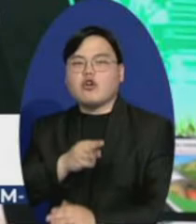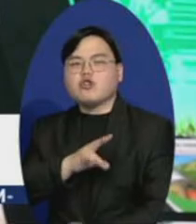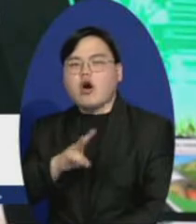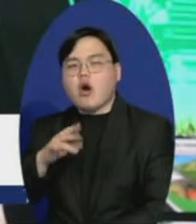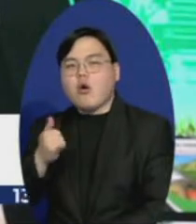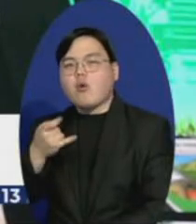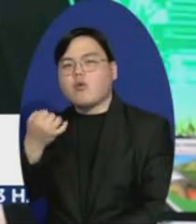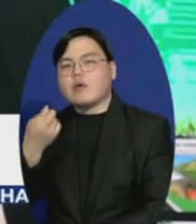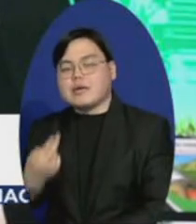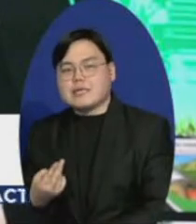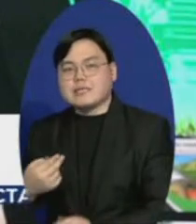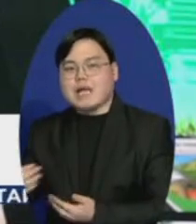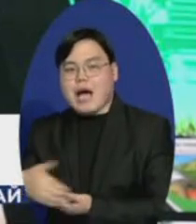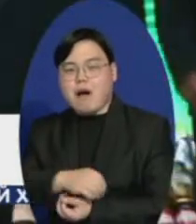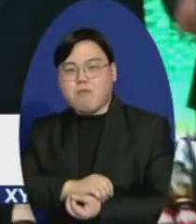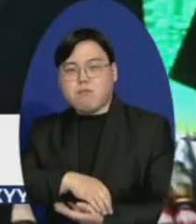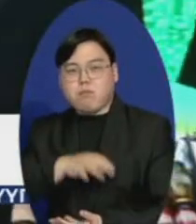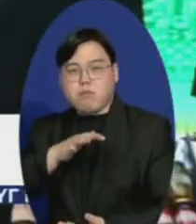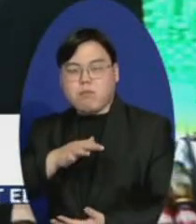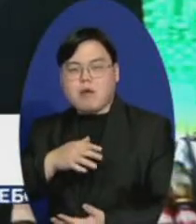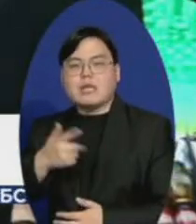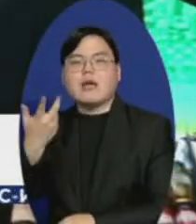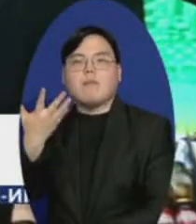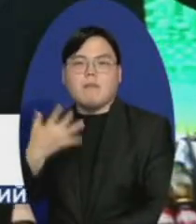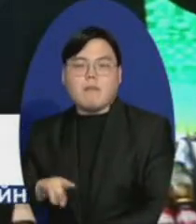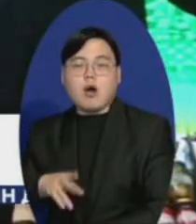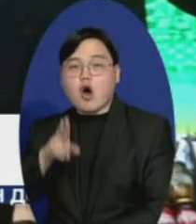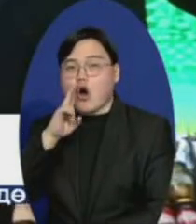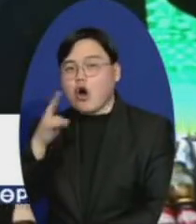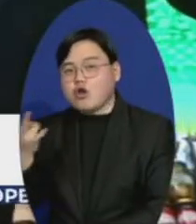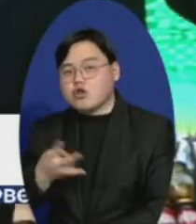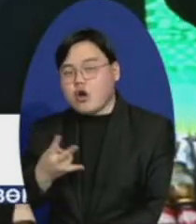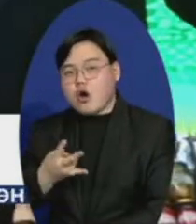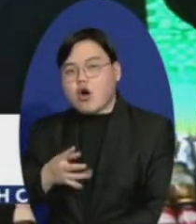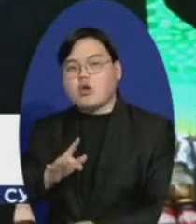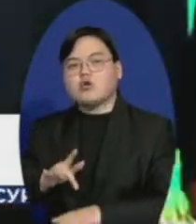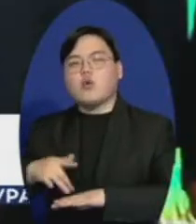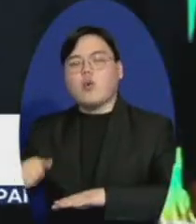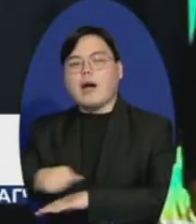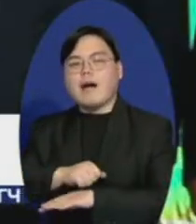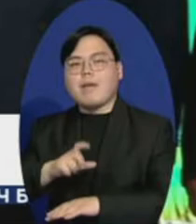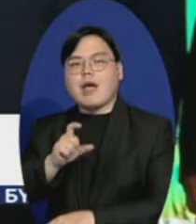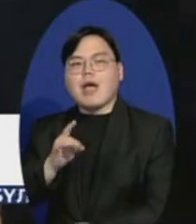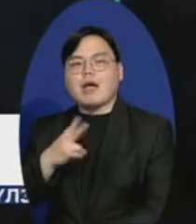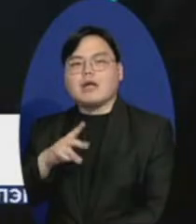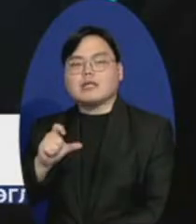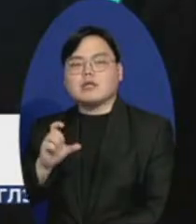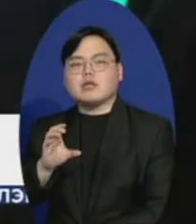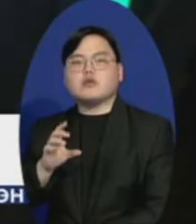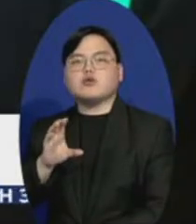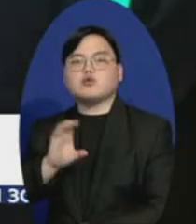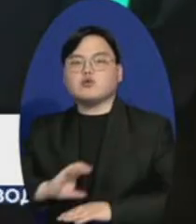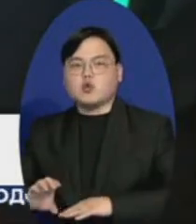улсын хэмжээнд дээгүрт бичигдэж байна. Үүнээс хүнсний ногооны ургацаараа Төв аймгийн Эрдэнэ сум тэргүүлсэн